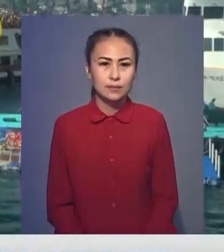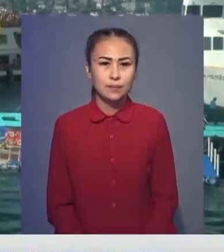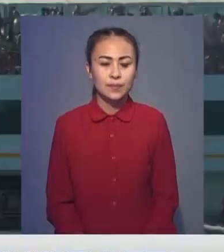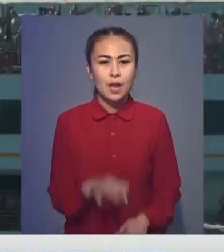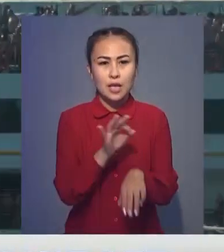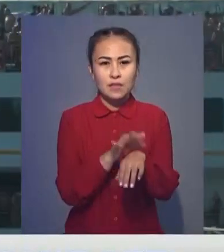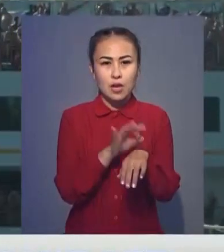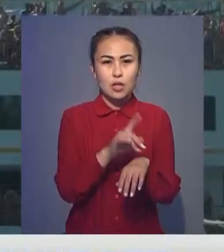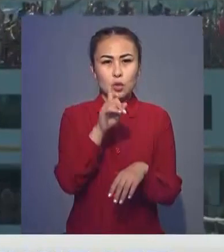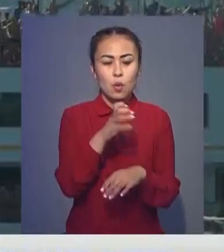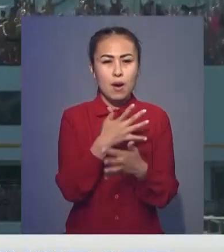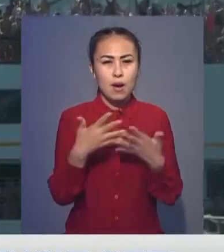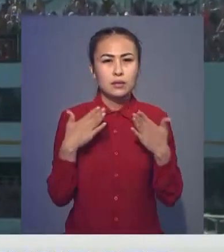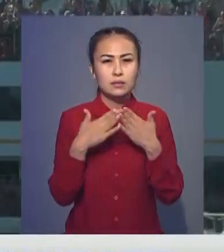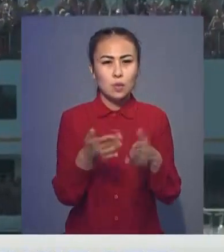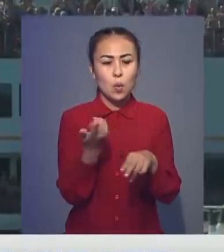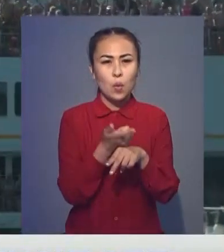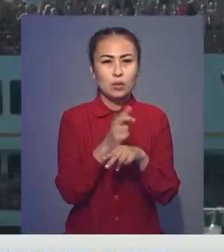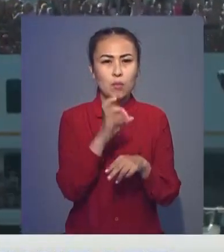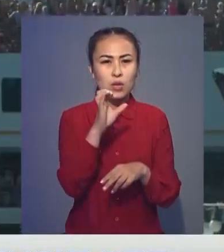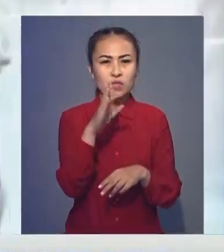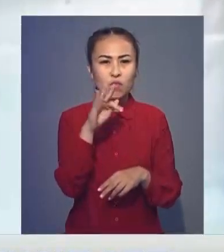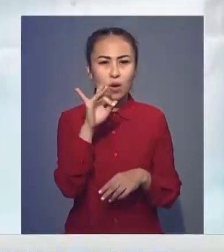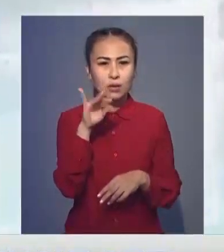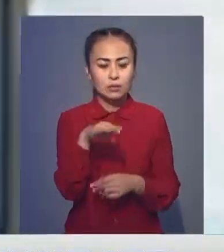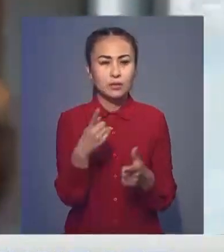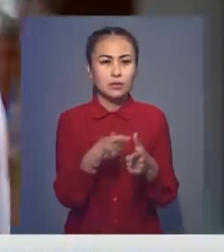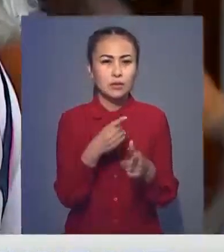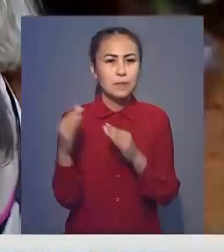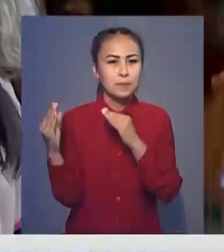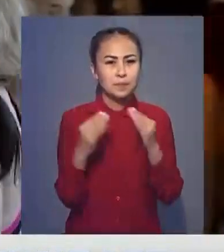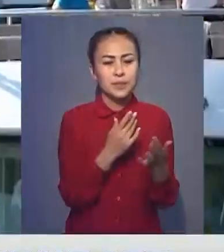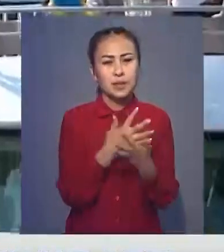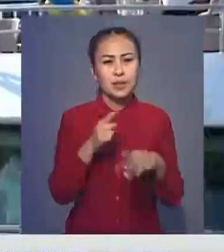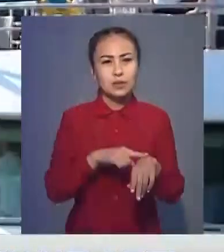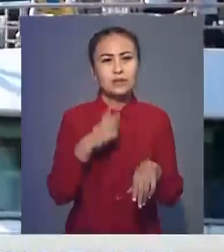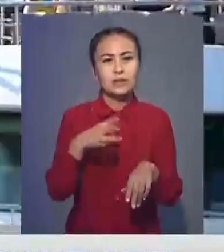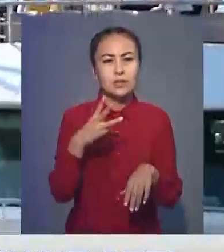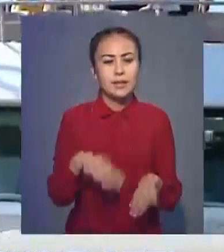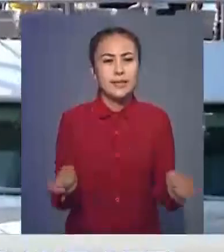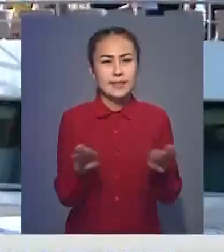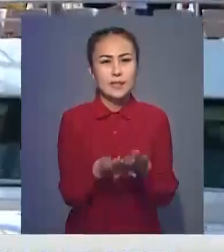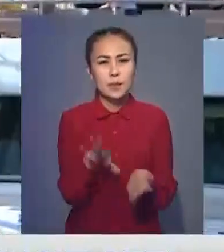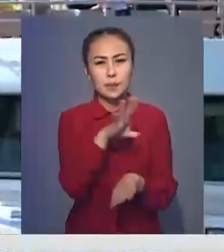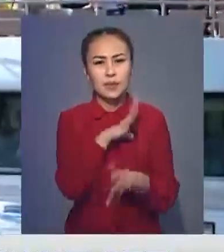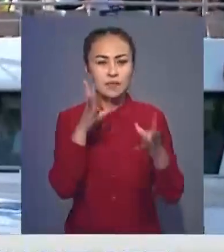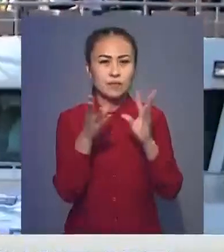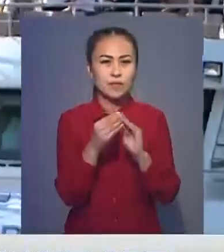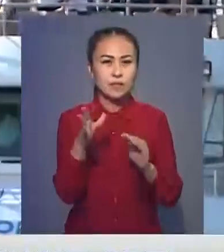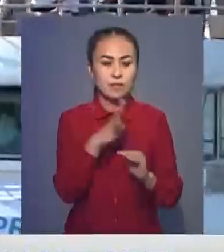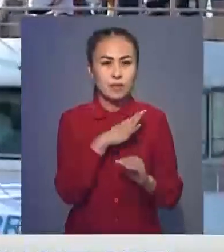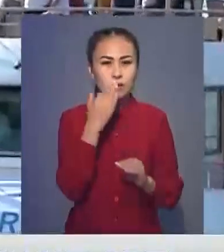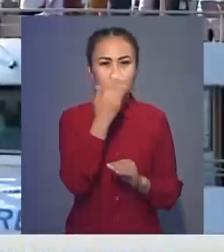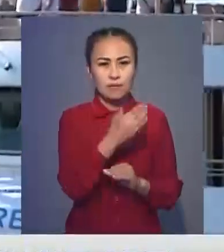Сағатына жүздеген пароммен кемелер өтетін Босфор бұғазындағы көлік қозғалысы кеше бірнеше сағатқа жабылды. Себебі қара және